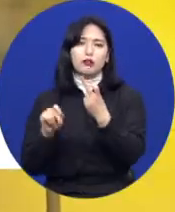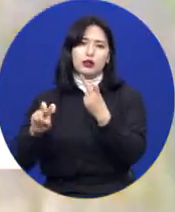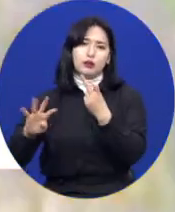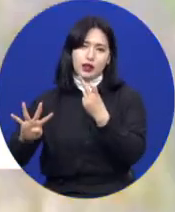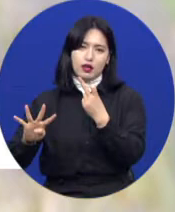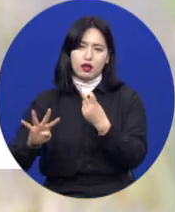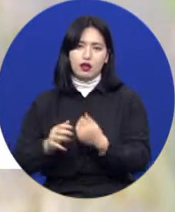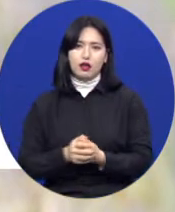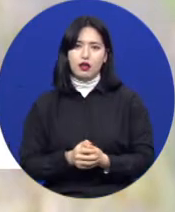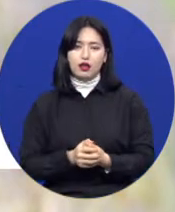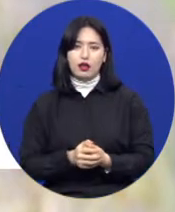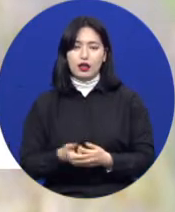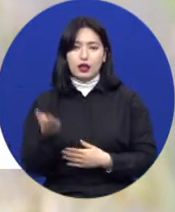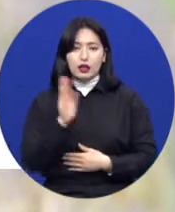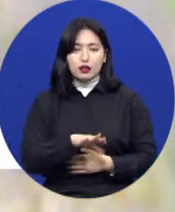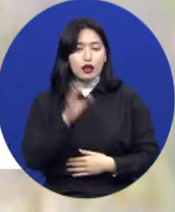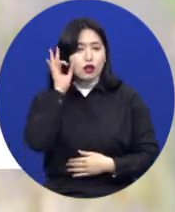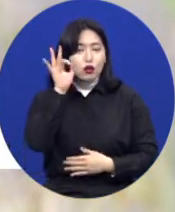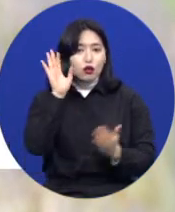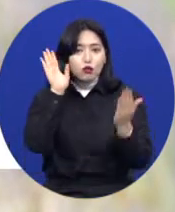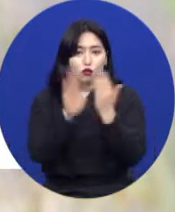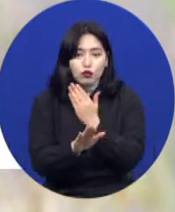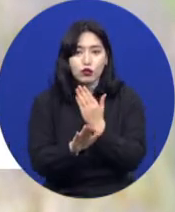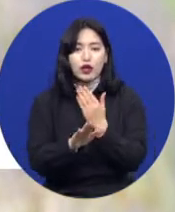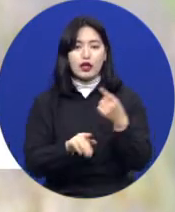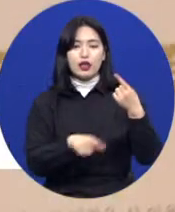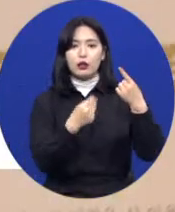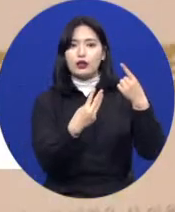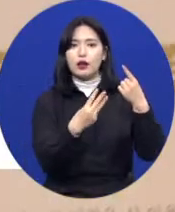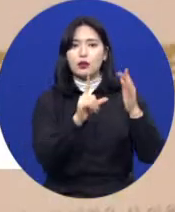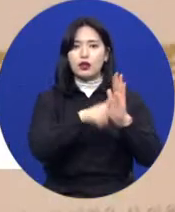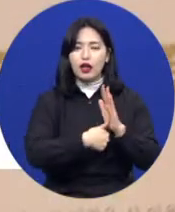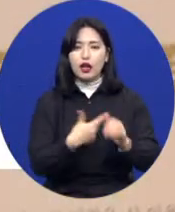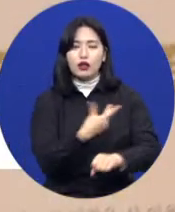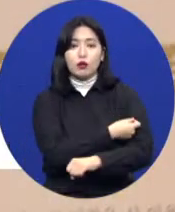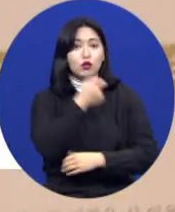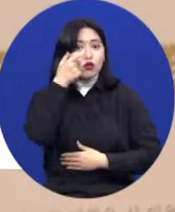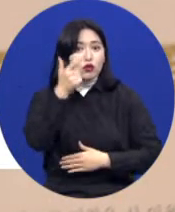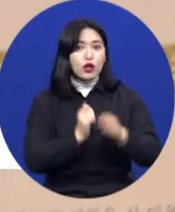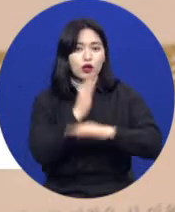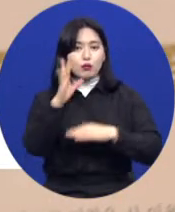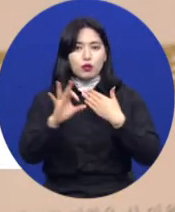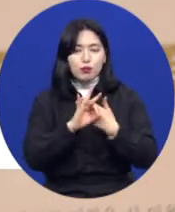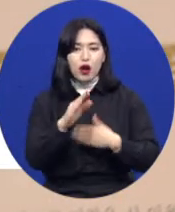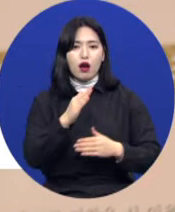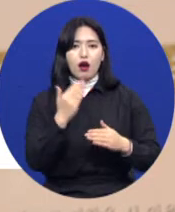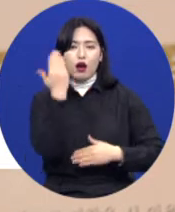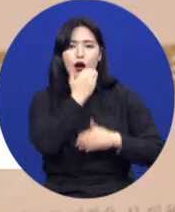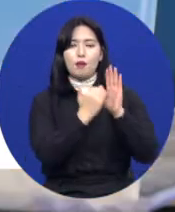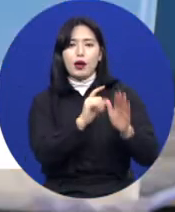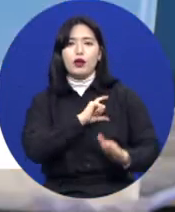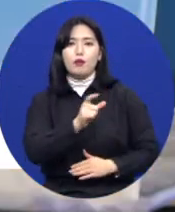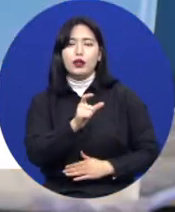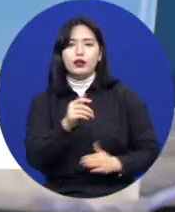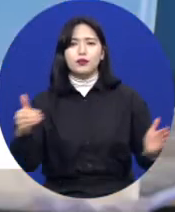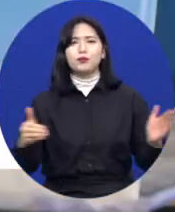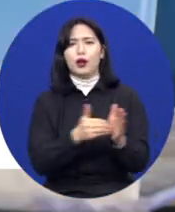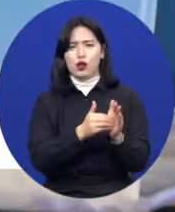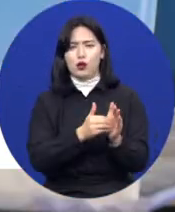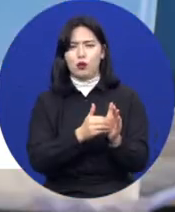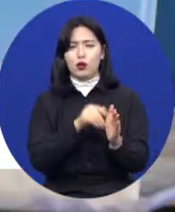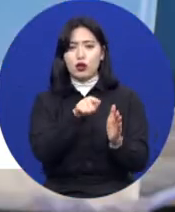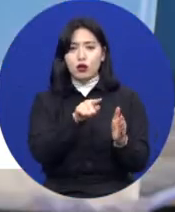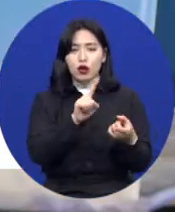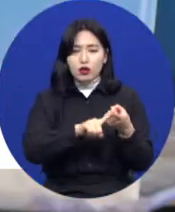24일이었습니다. 그러나 불과 열흘 뒤인 이달 3일, 접종 후 6개월이 지나면 방역 패스가 만료되는 것으로 정책이